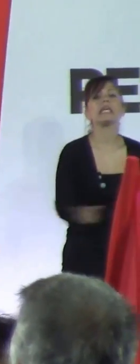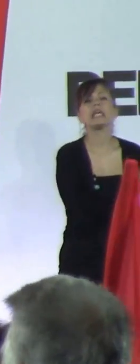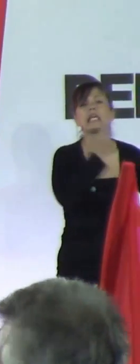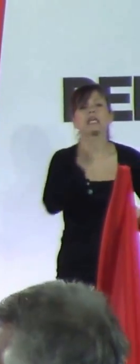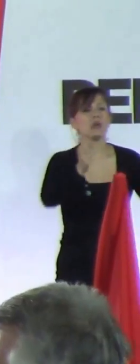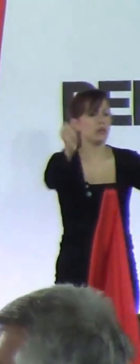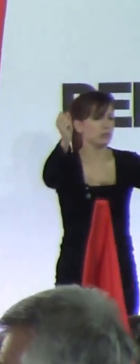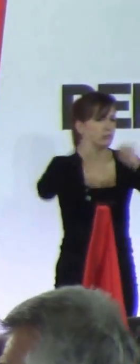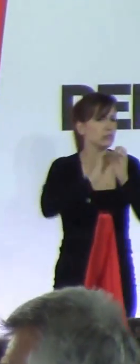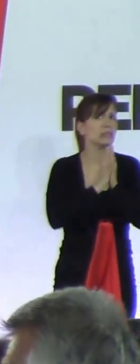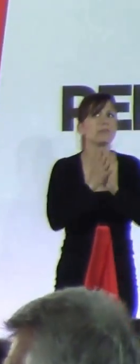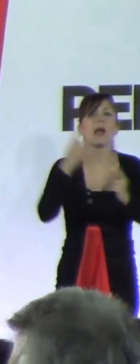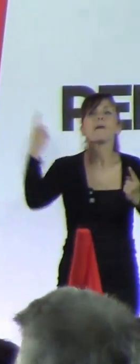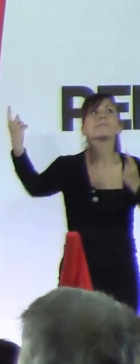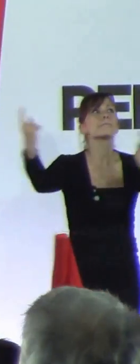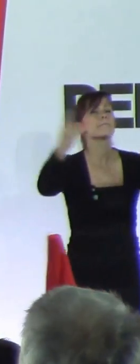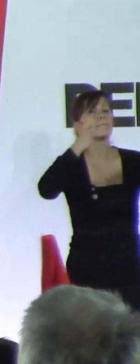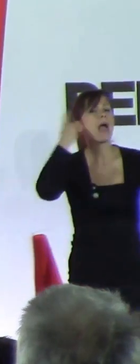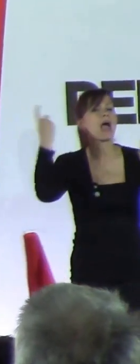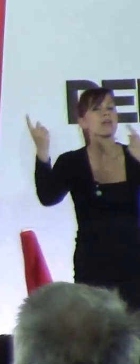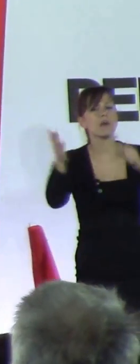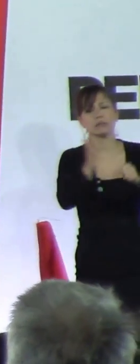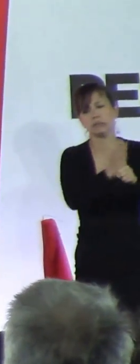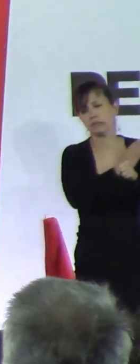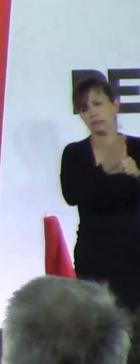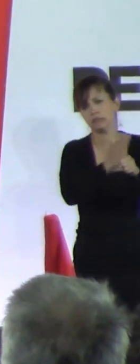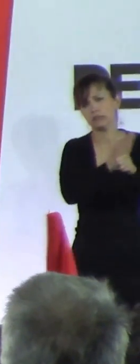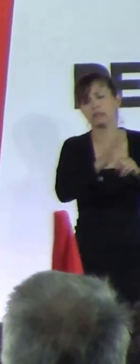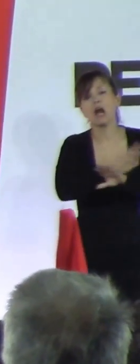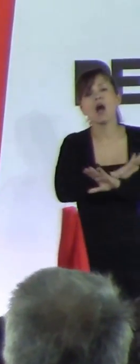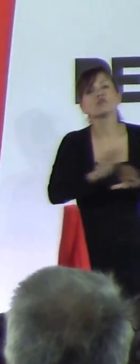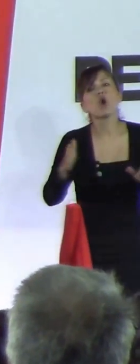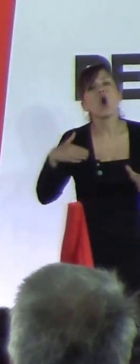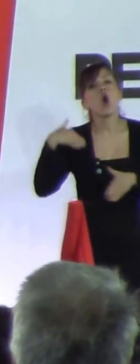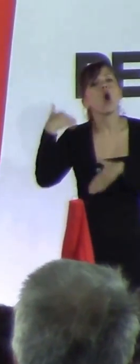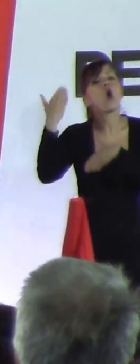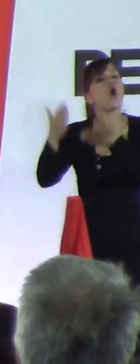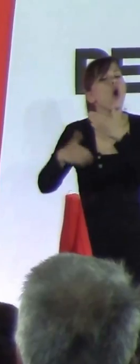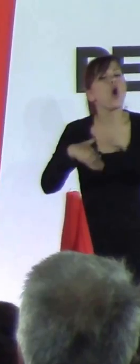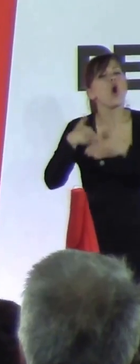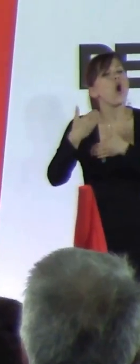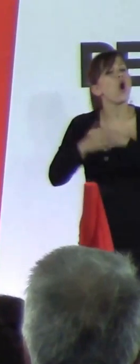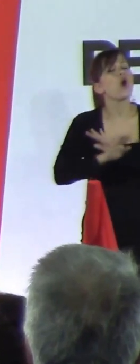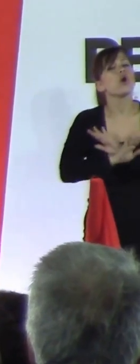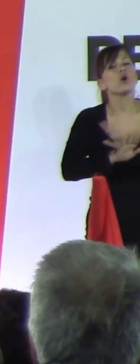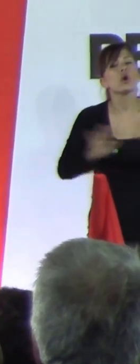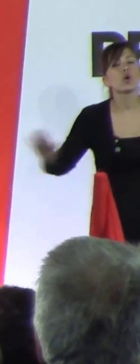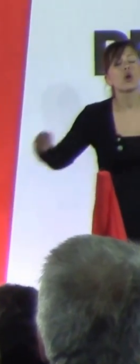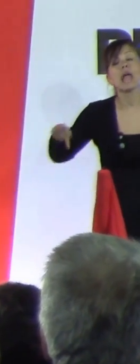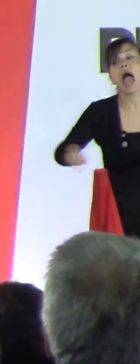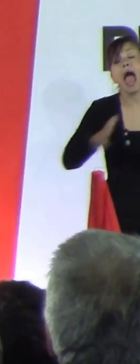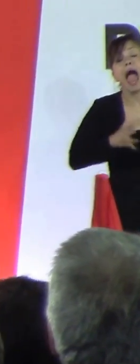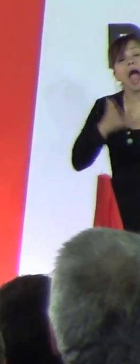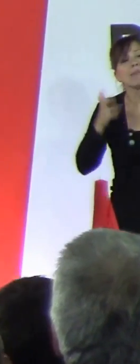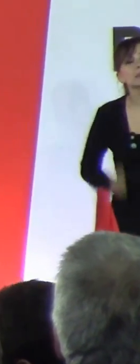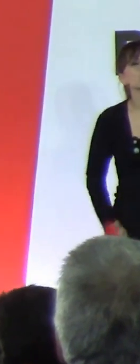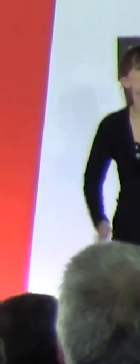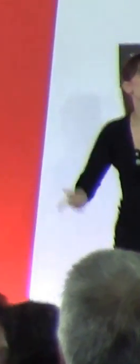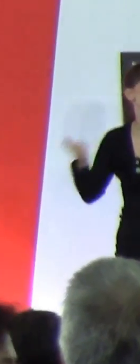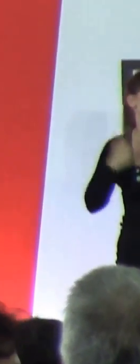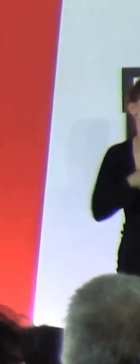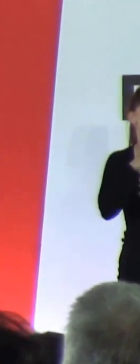σε βάρος του περιβάλλοντος. Ένα σύστημα που η δύναμη ζωής θα κόψει ΣΥΡΙΖΑ.